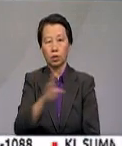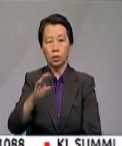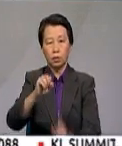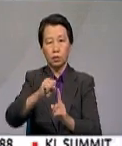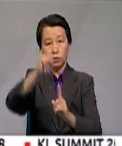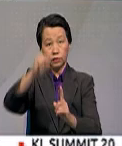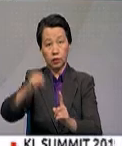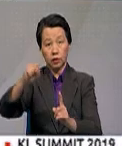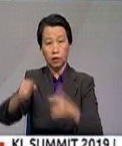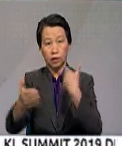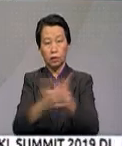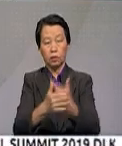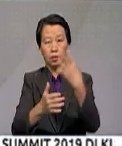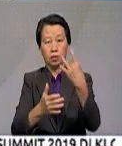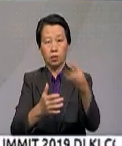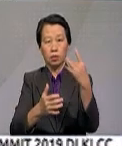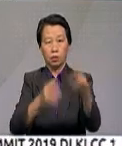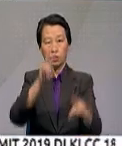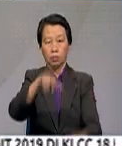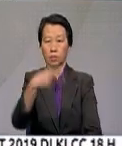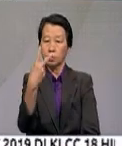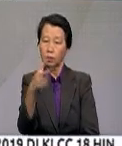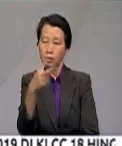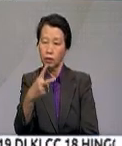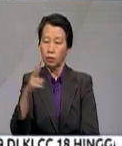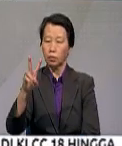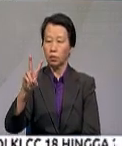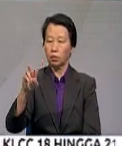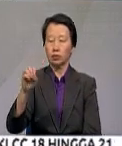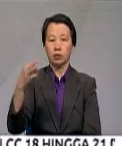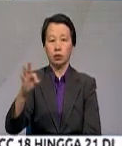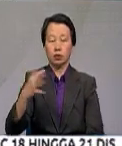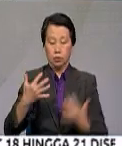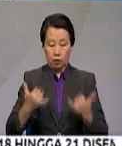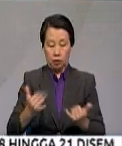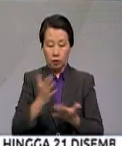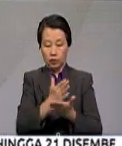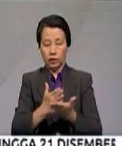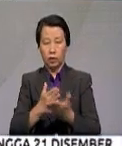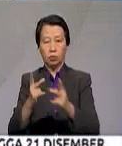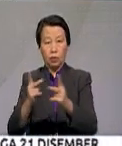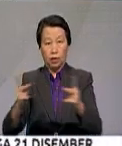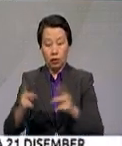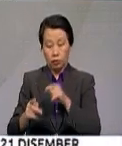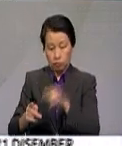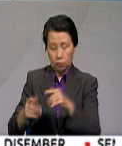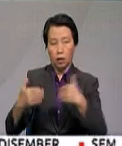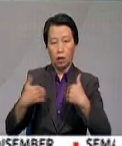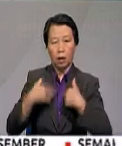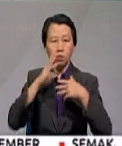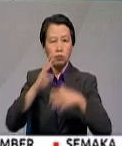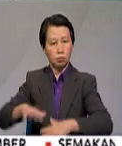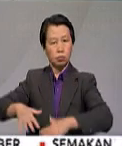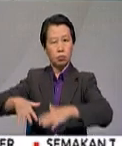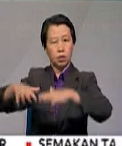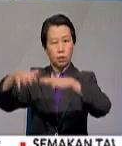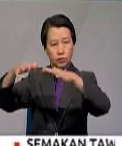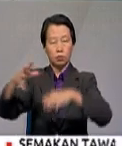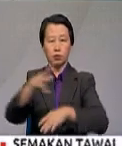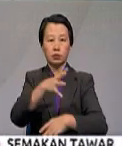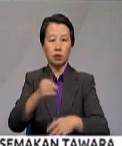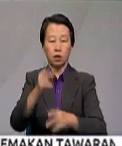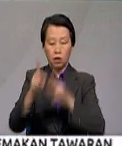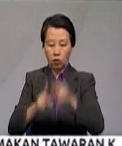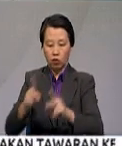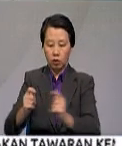sehingga 18 Disember 2019. Pada ketika ini, di beberapa kawasan terbabit kini mengalami banjir, dan